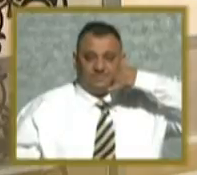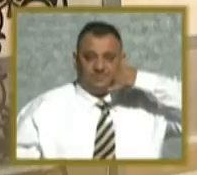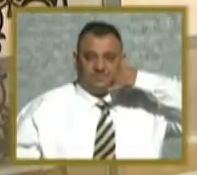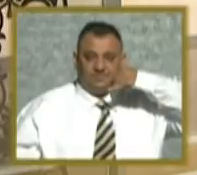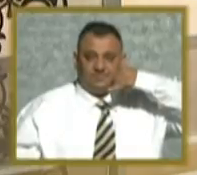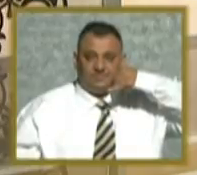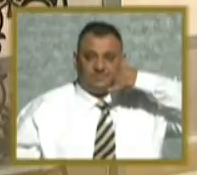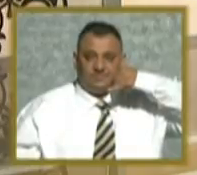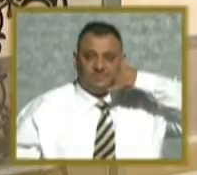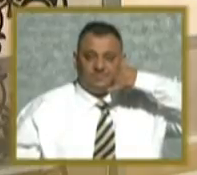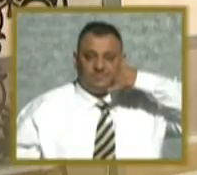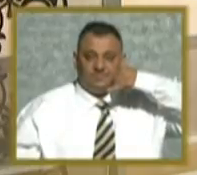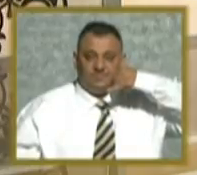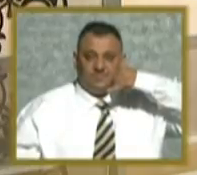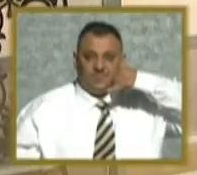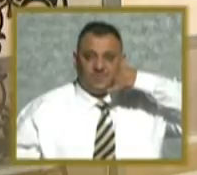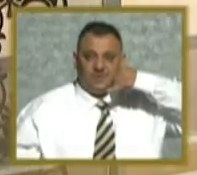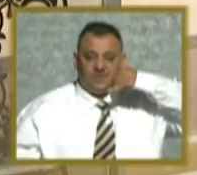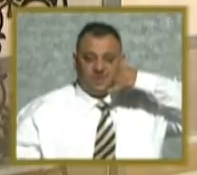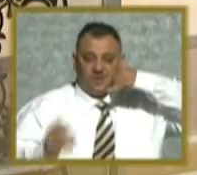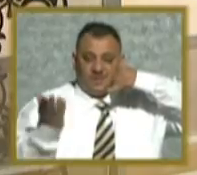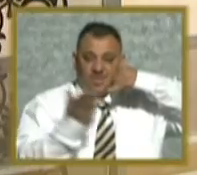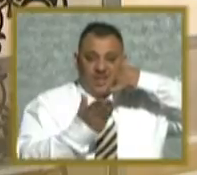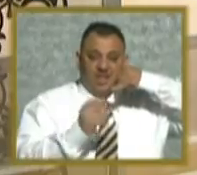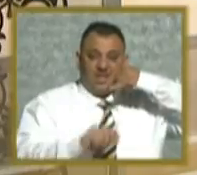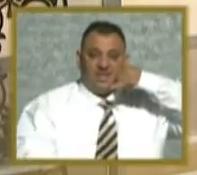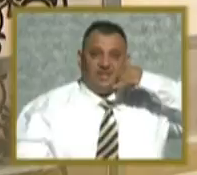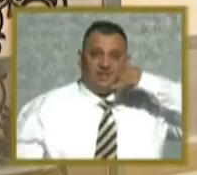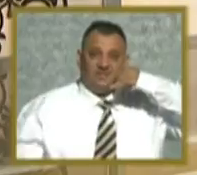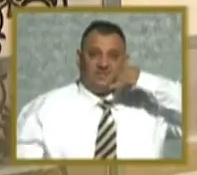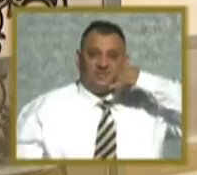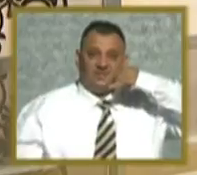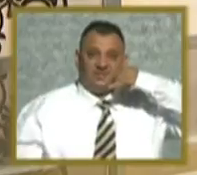من معي؟ تفضل يا أخي.